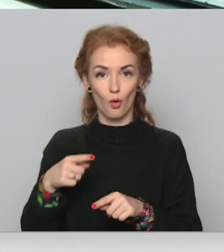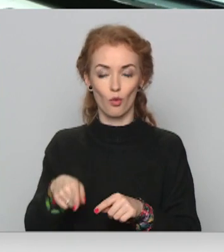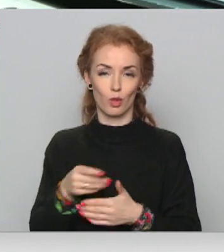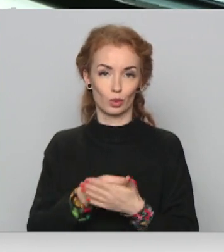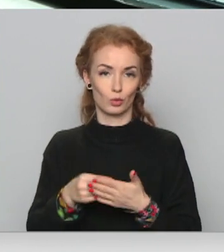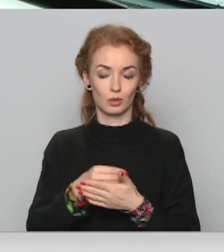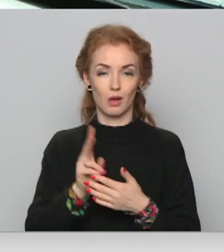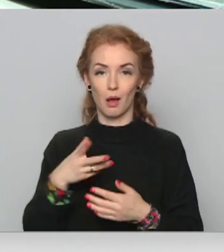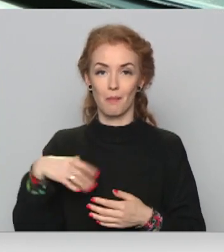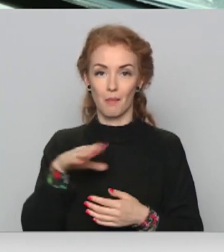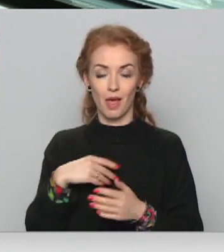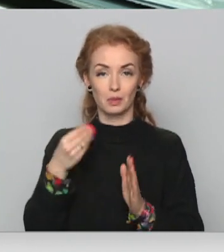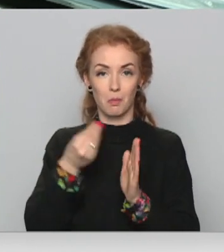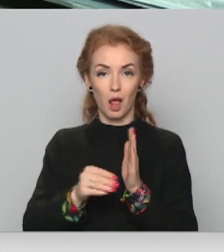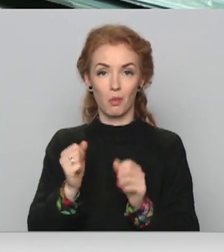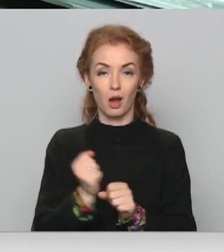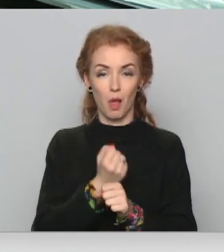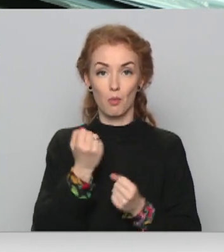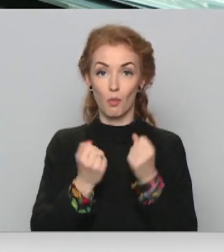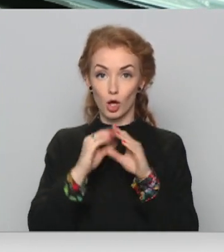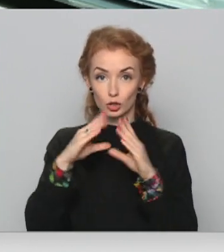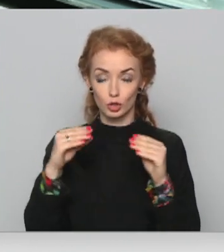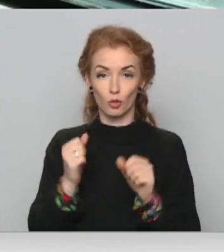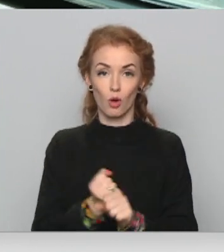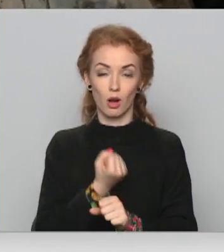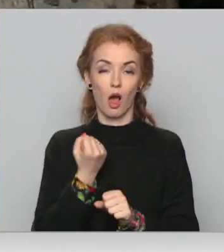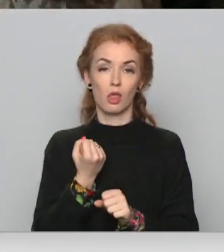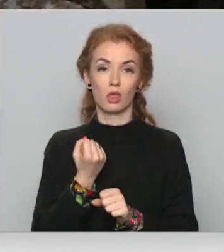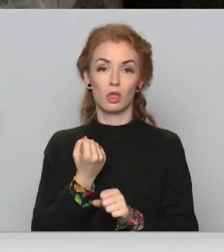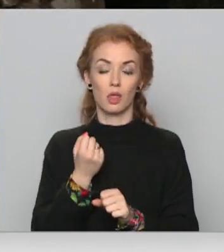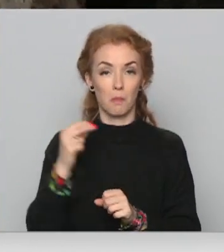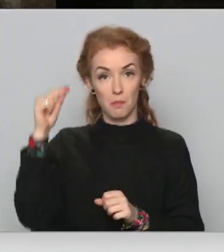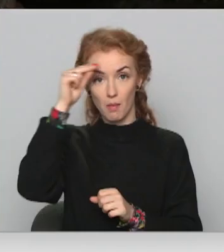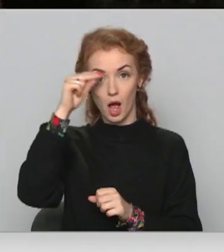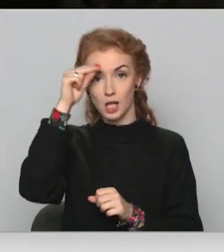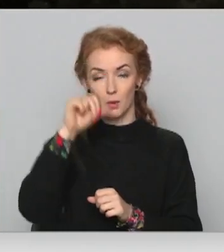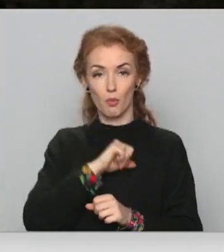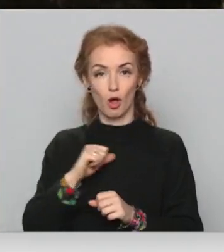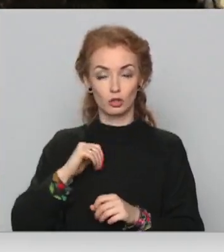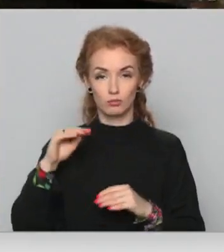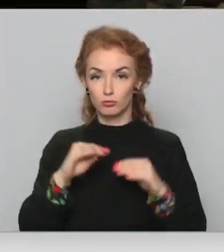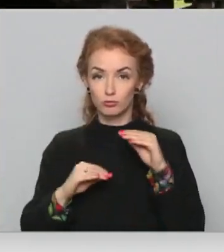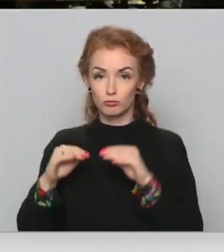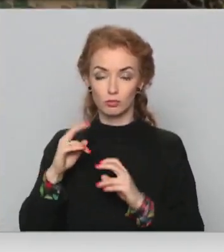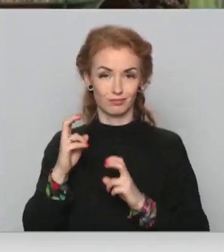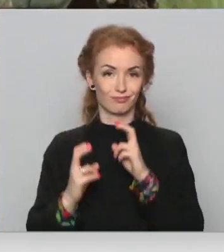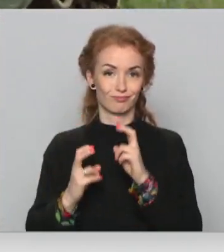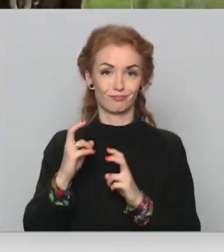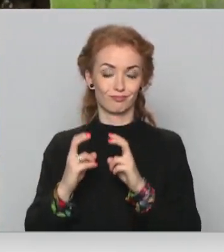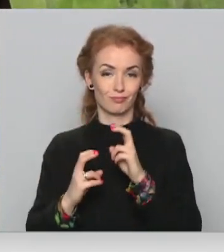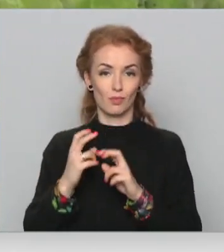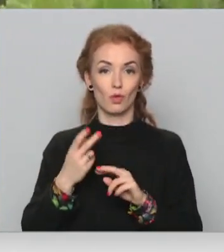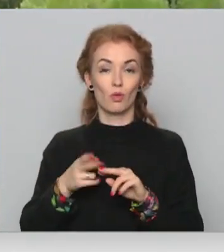nozīmē, ka mēs pērkam gan mašīnas, gan arī mēs iemācamies viņas gatavot, mēs paši viņas izgatavojam,